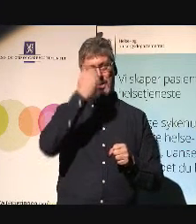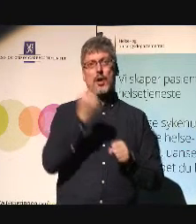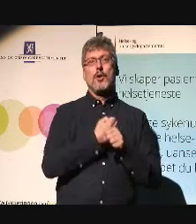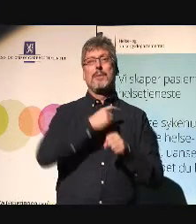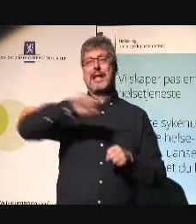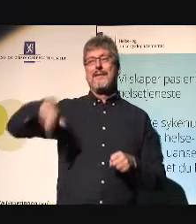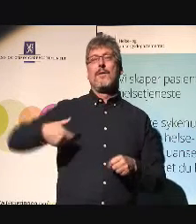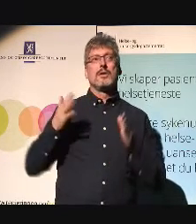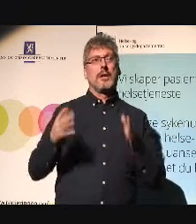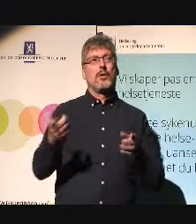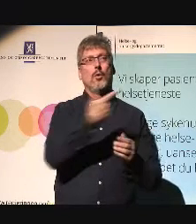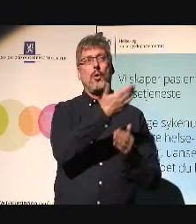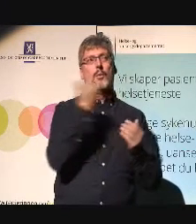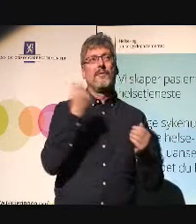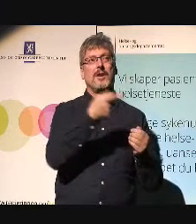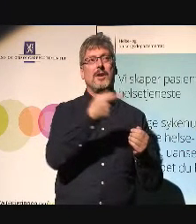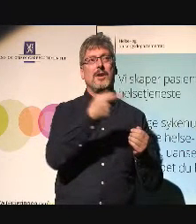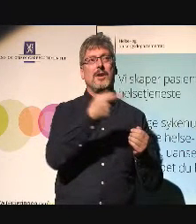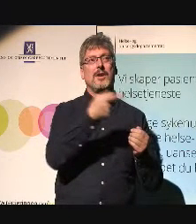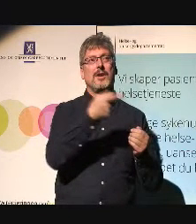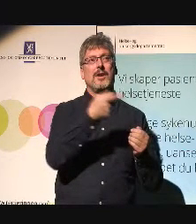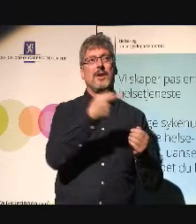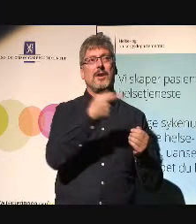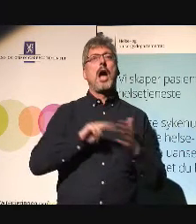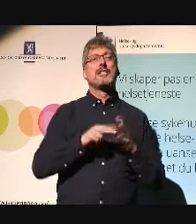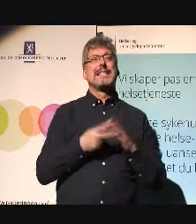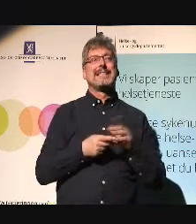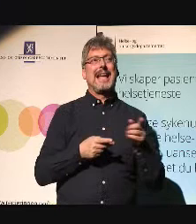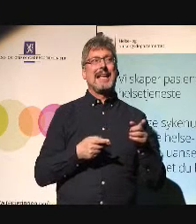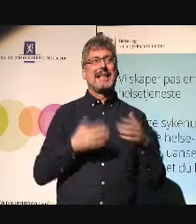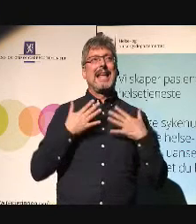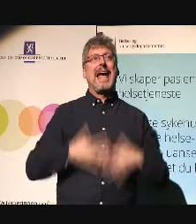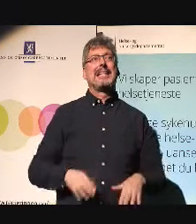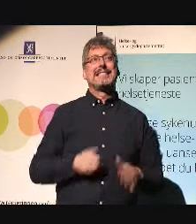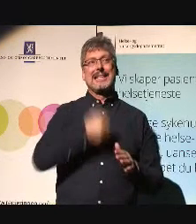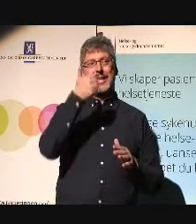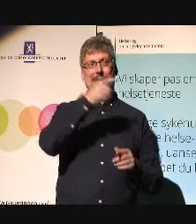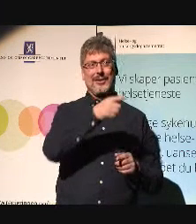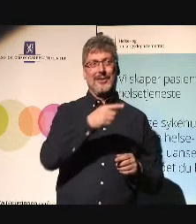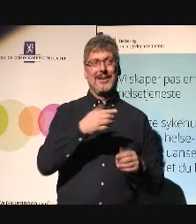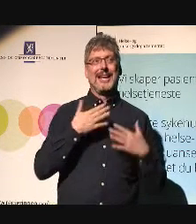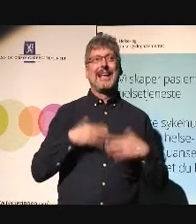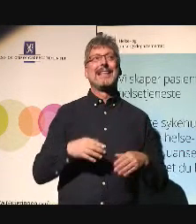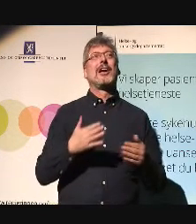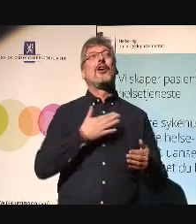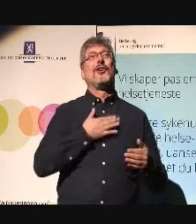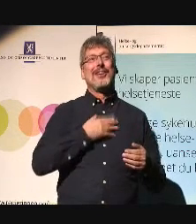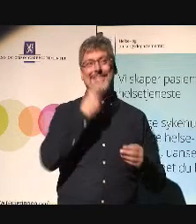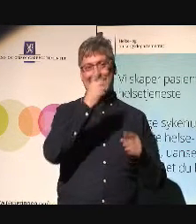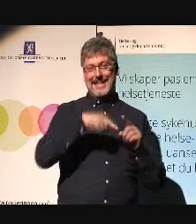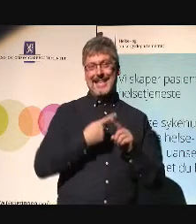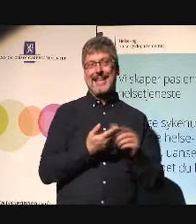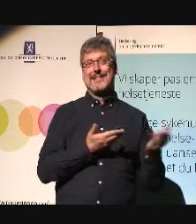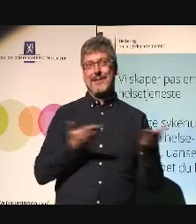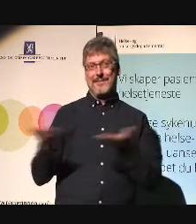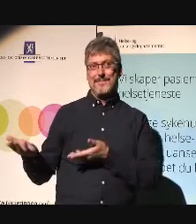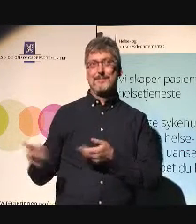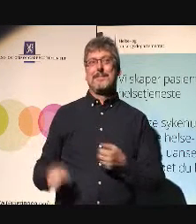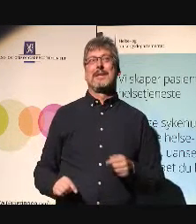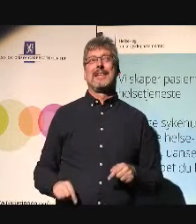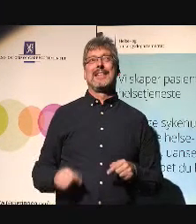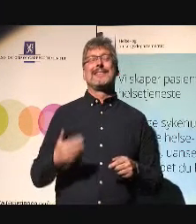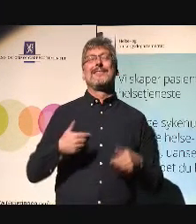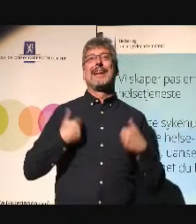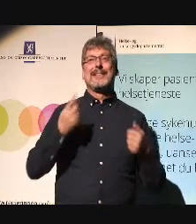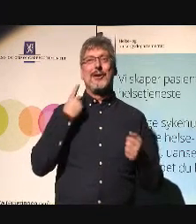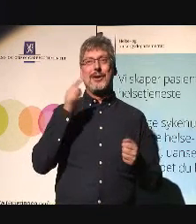og kom fra stillingen som assisterende helsedirektør i Helsedirektoratet. Det er veldig hyggelig å se deg, Cecilie, så hjertelig velkommen hit. Så gleder vi